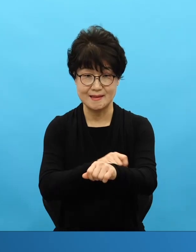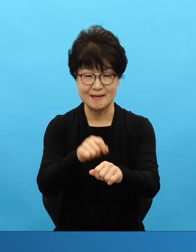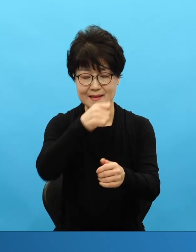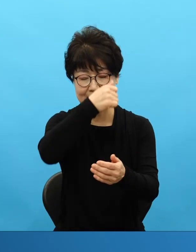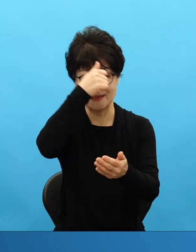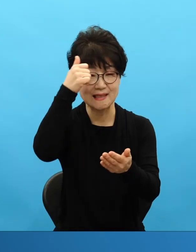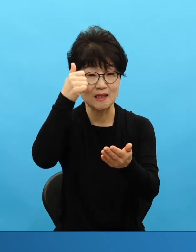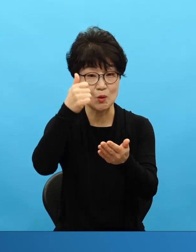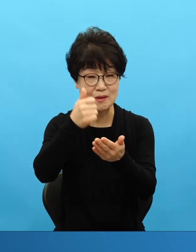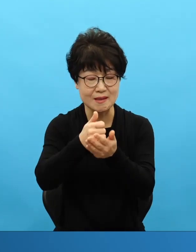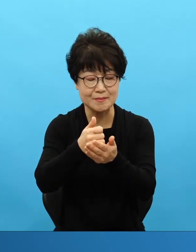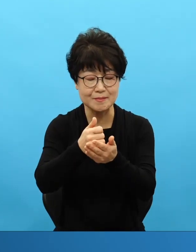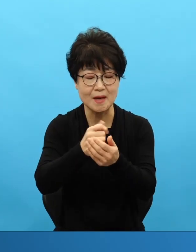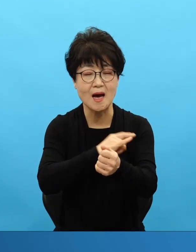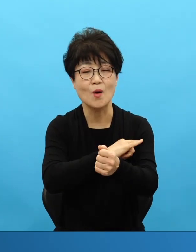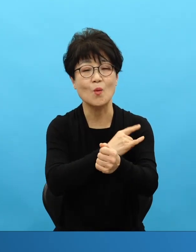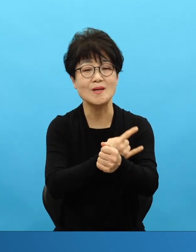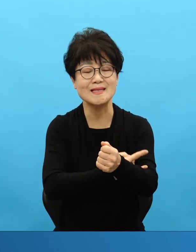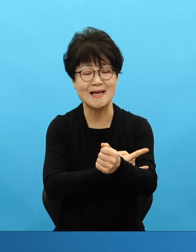권사님들은 나이 들어가기 때문에요.